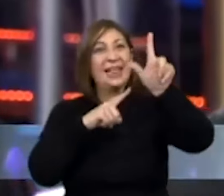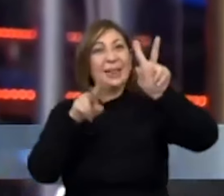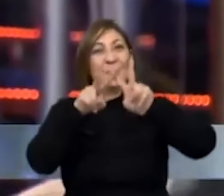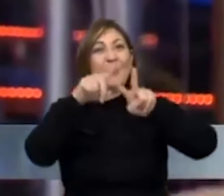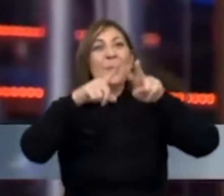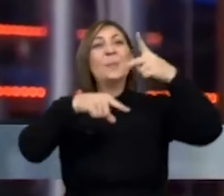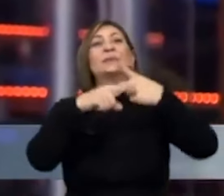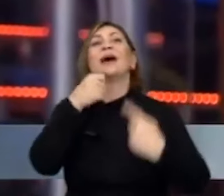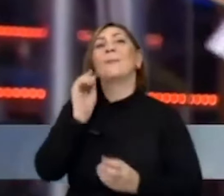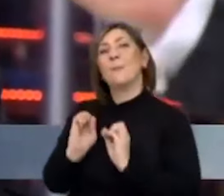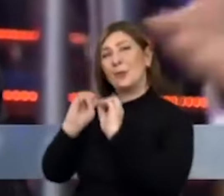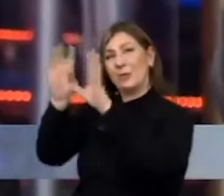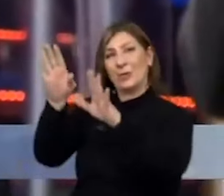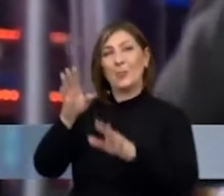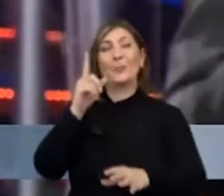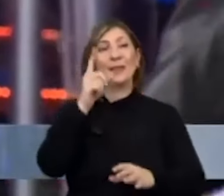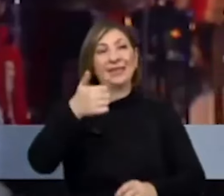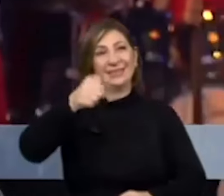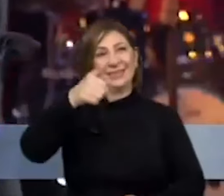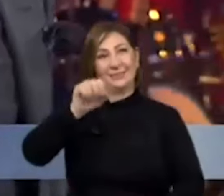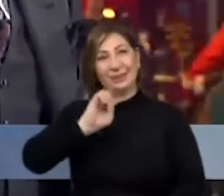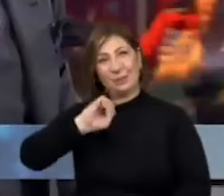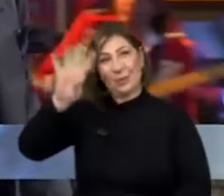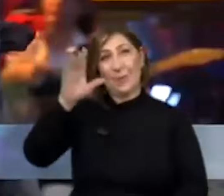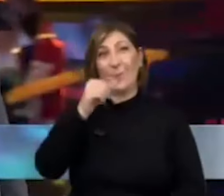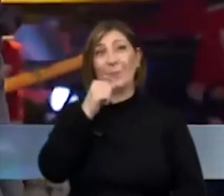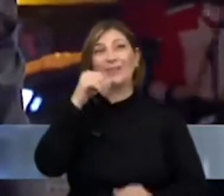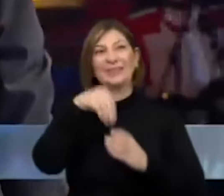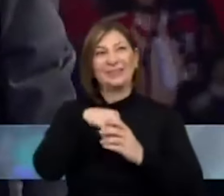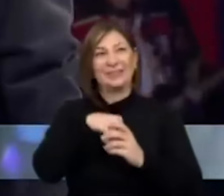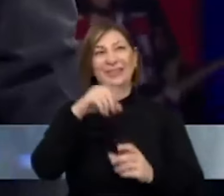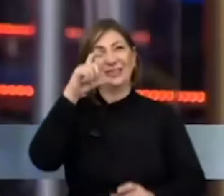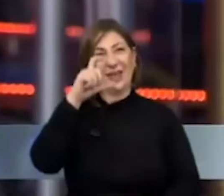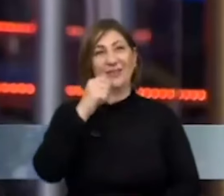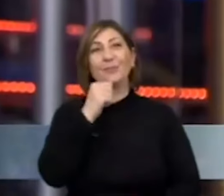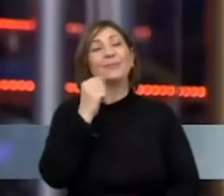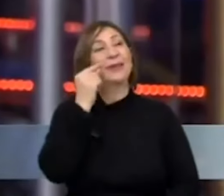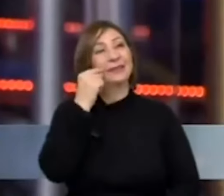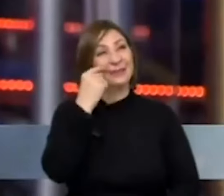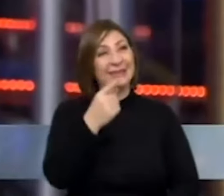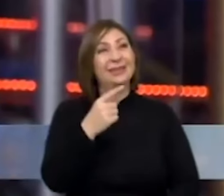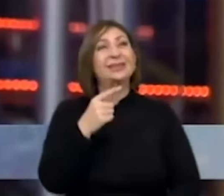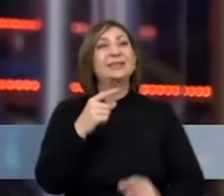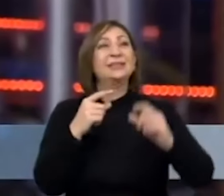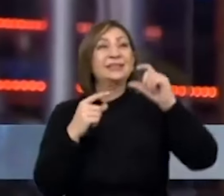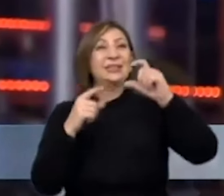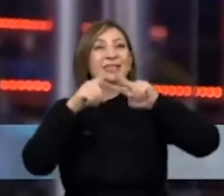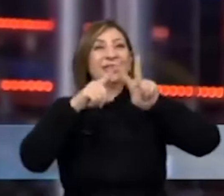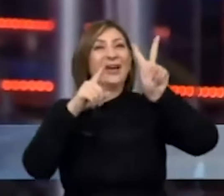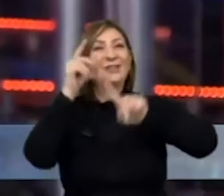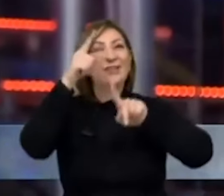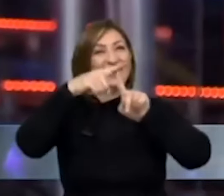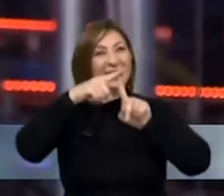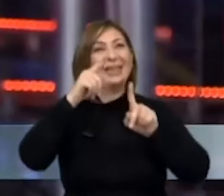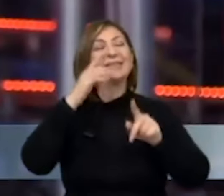Bey. Yılmaz abime gelsin buradan. Peki, evet. Bir de tesbih gönderiyor. Bu bölümü babanız için Cavit Bey'i de söyleyerek, ismini söyleyerek. Senin Cavit Yılmaz, Cavit abi.